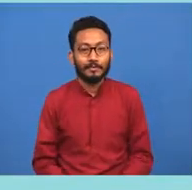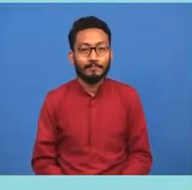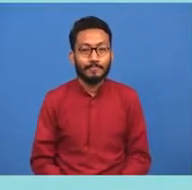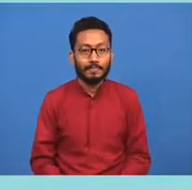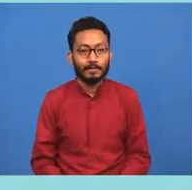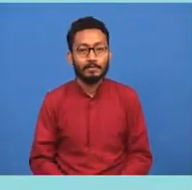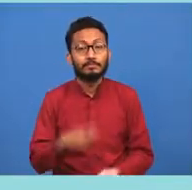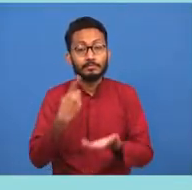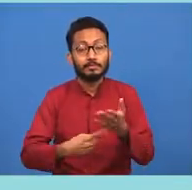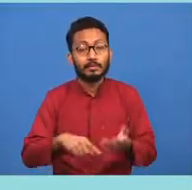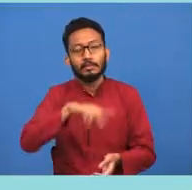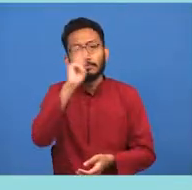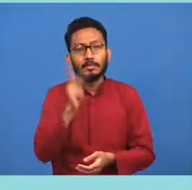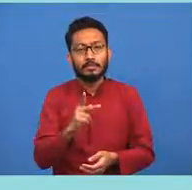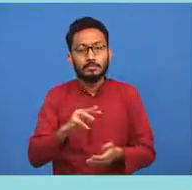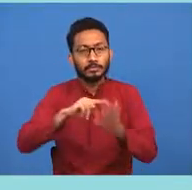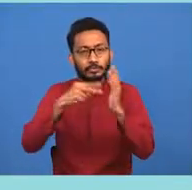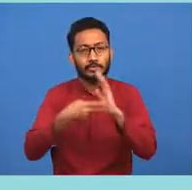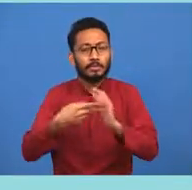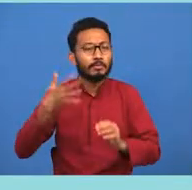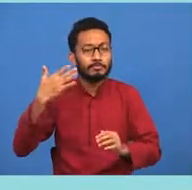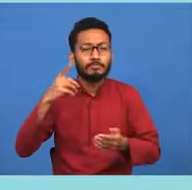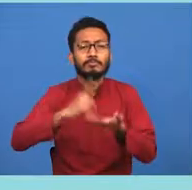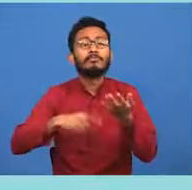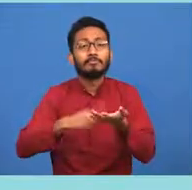Apakah maksud haba pemendekkan?